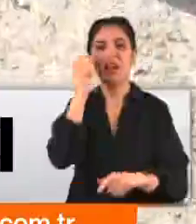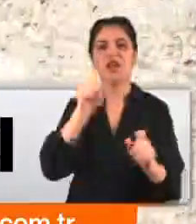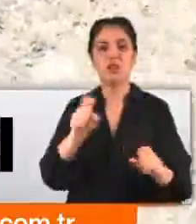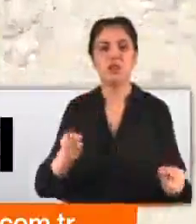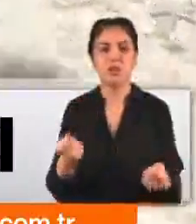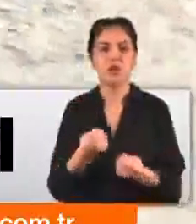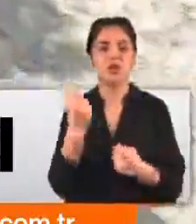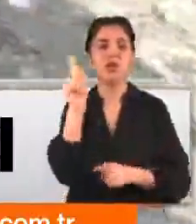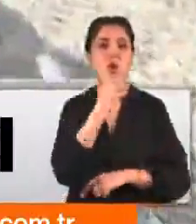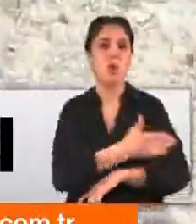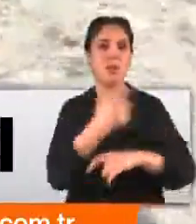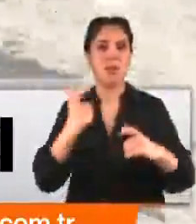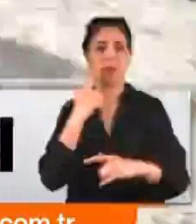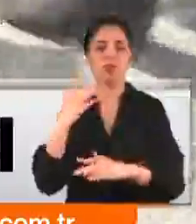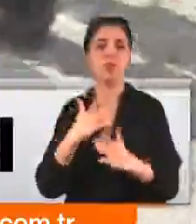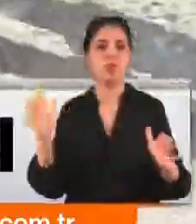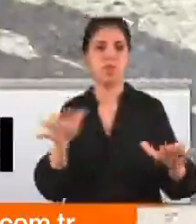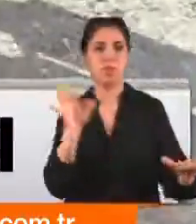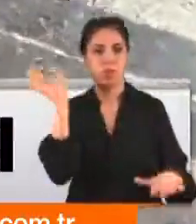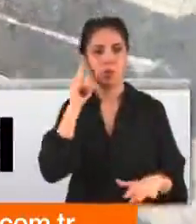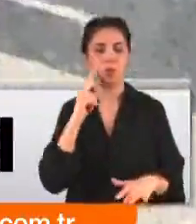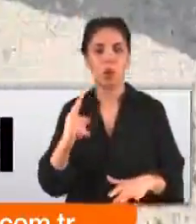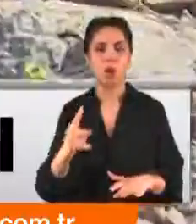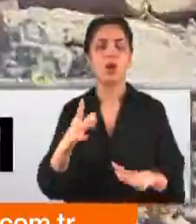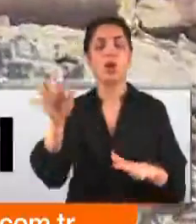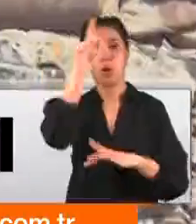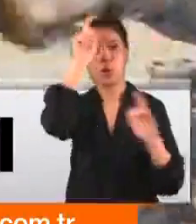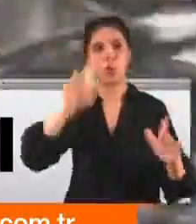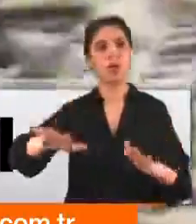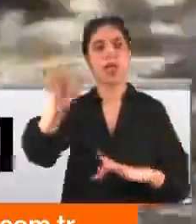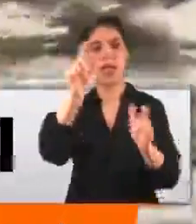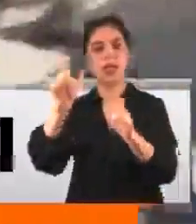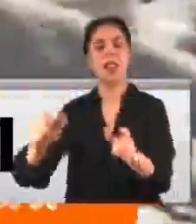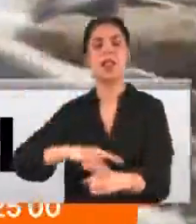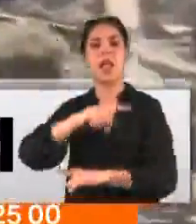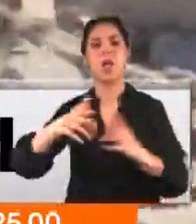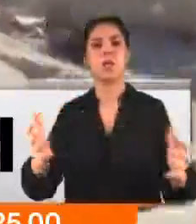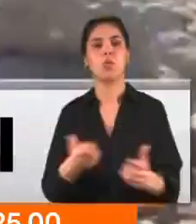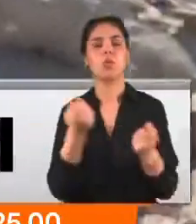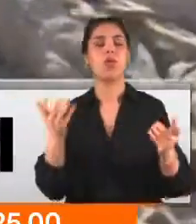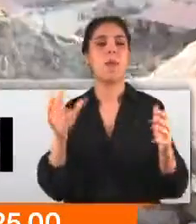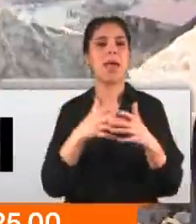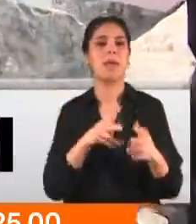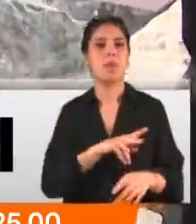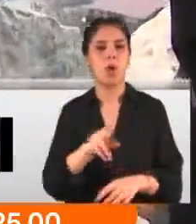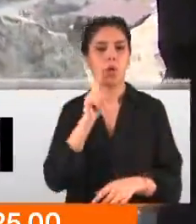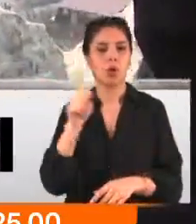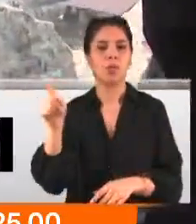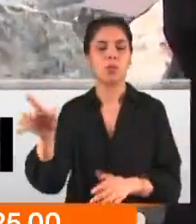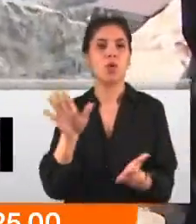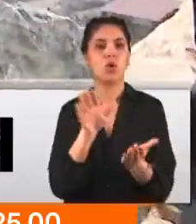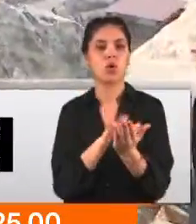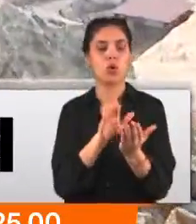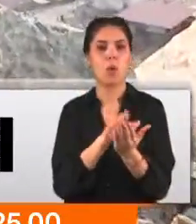çalışıyoruz. 10 ili vuran büyük deprem duyulur duyulmaz Türkiye'nin dört bir yanından arama kurtarma ekipleri yola çıktı. Nefes de